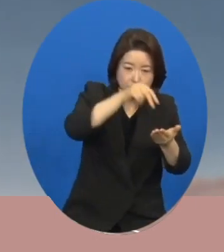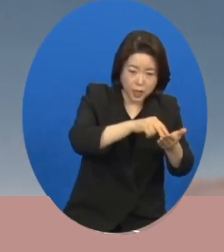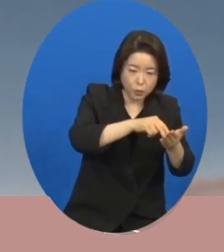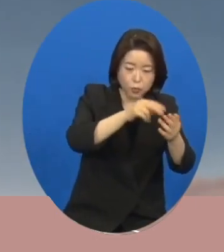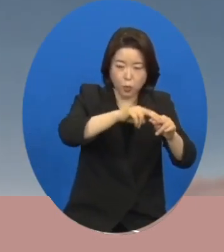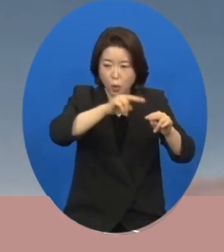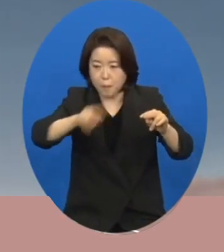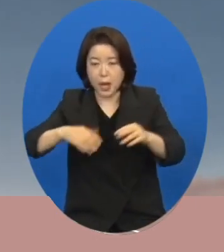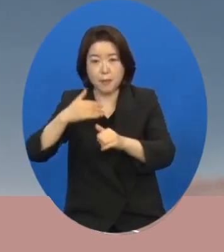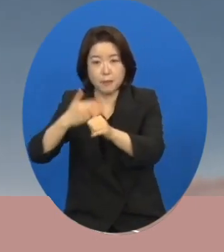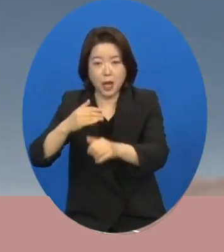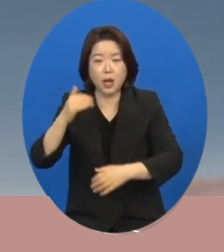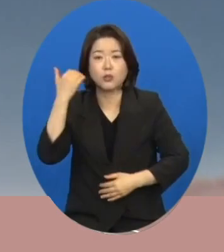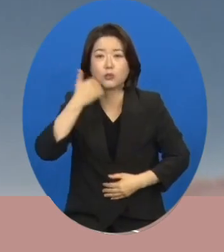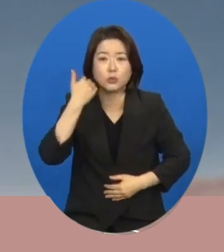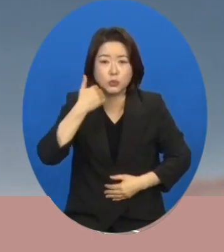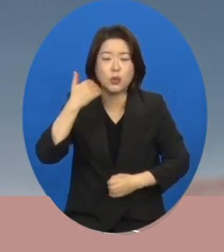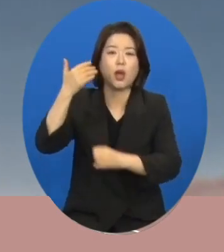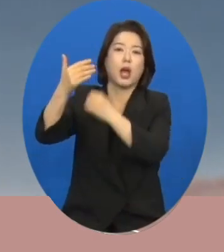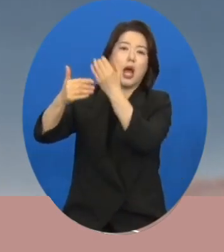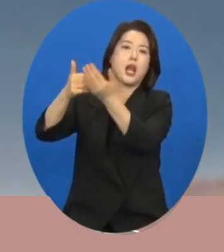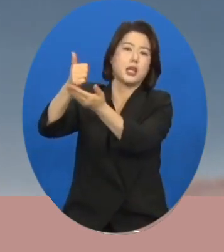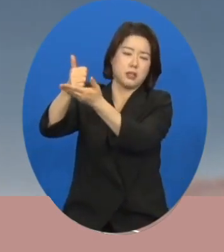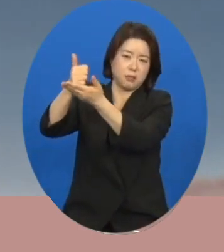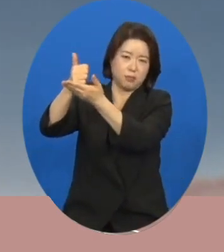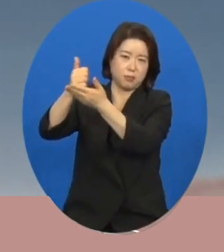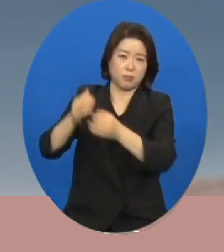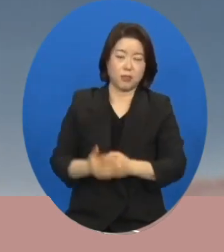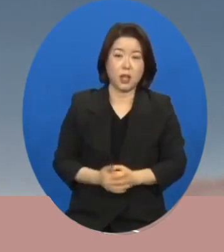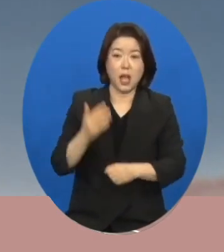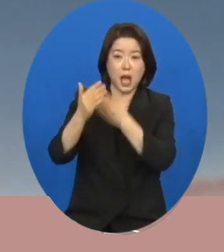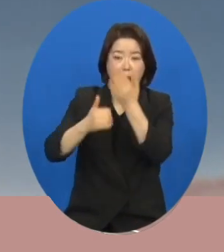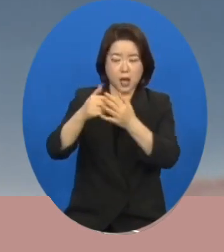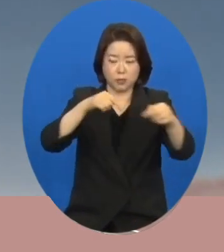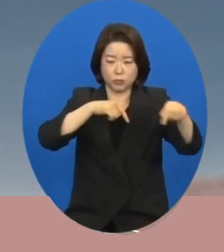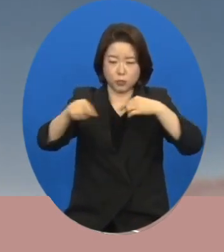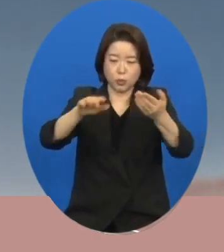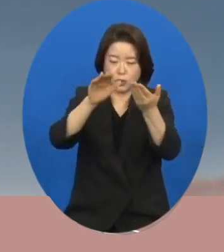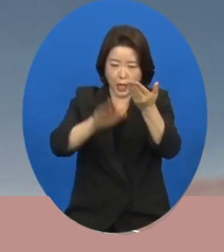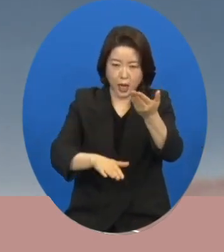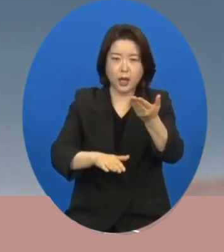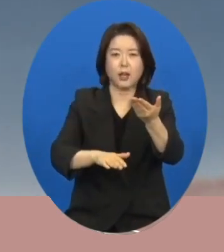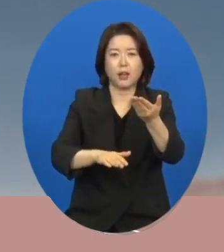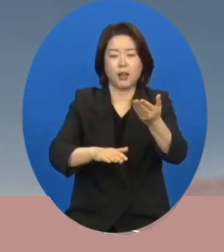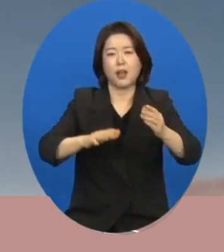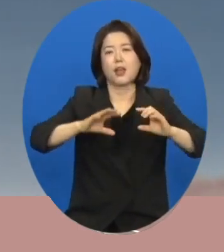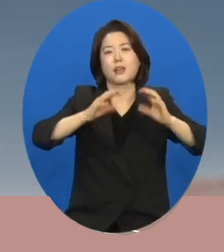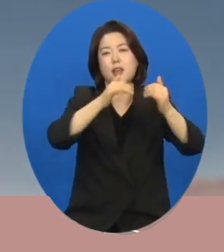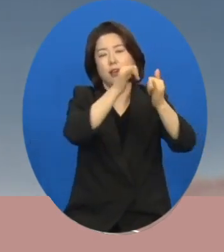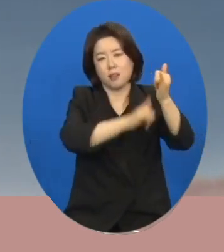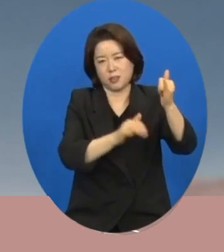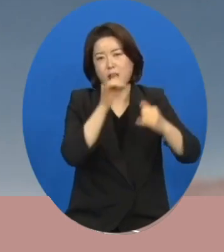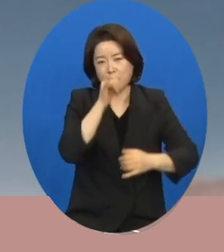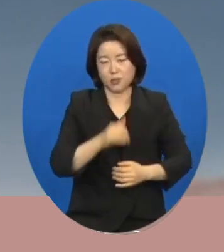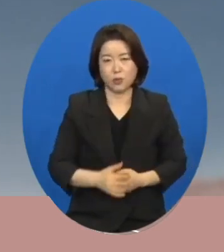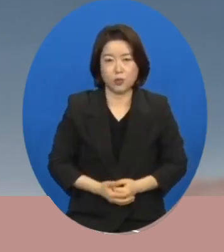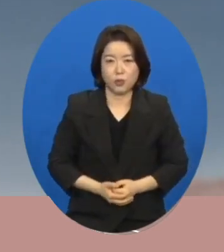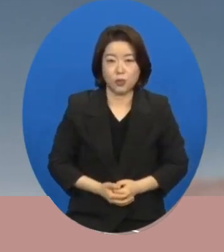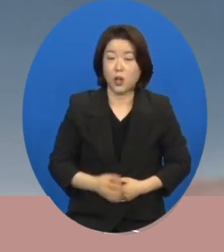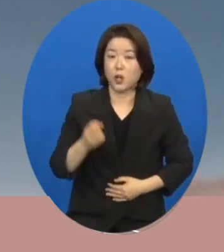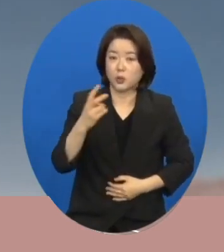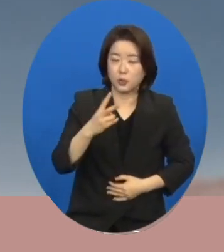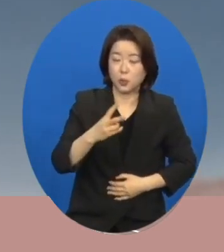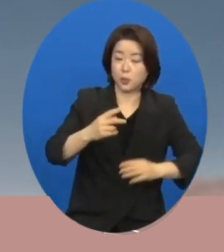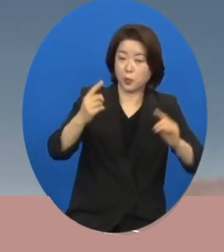폐위시키는 것은 바로 하나님이셨습니다 하나님이 통치 아래 있다는 것을 여러분 꼭 믿으시길 바래요 또 한 가지는 그